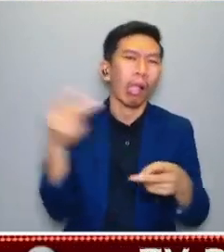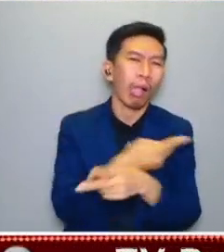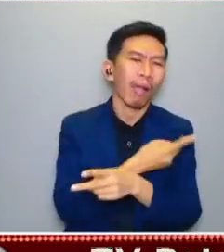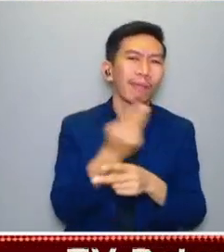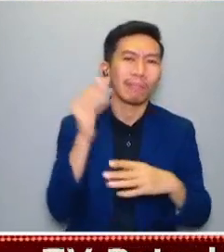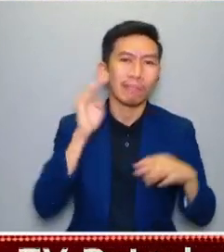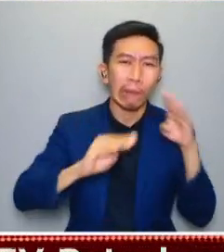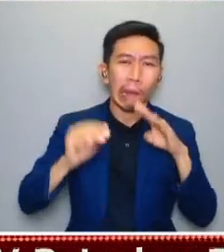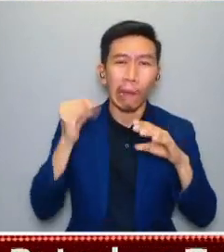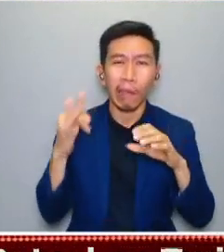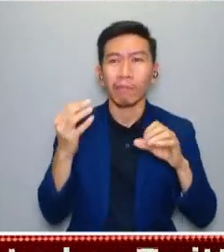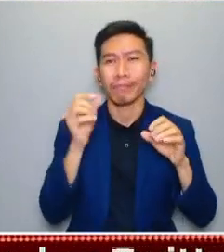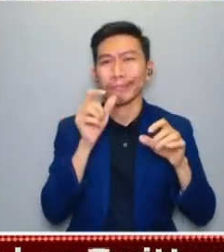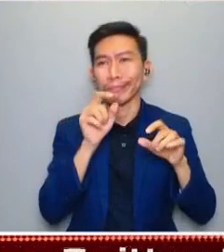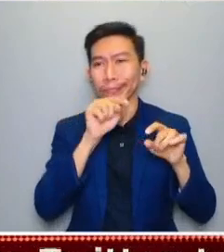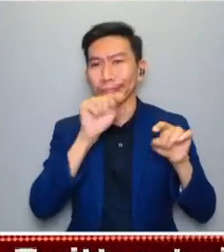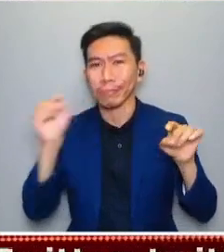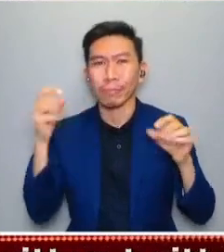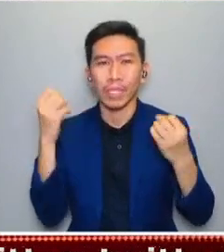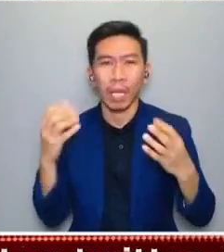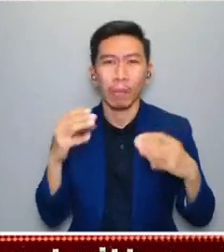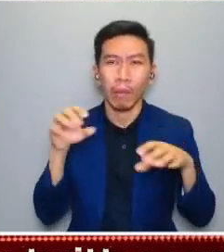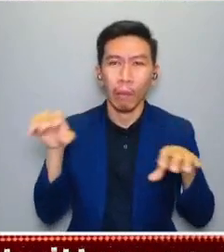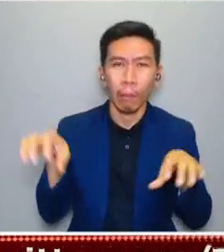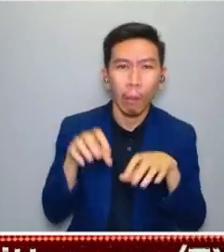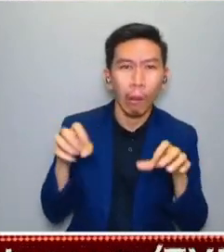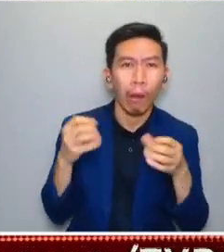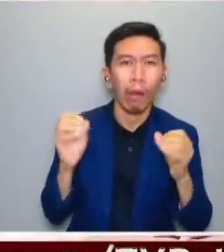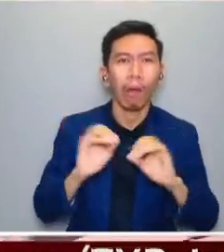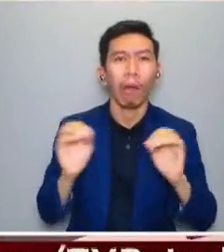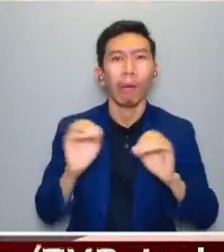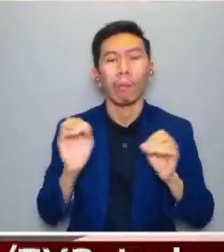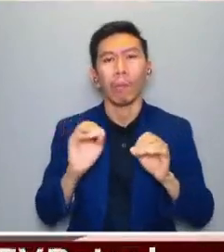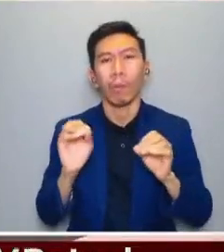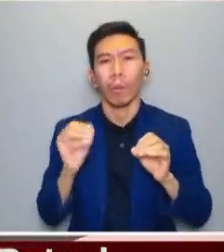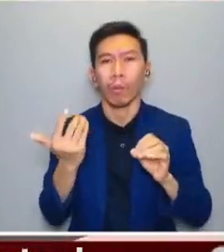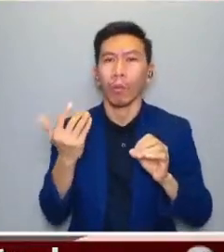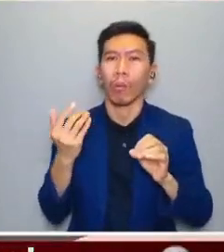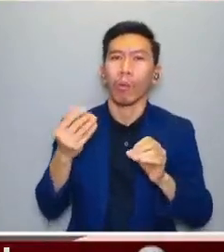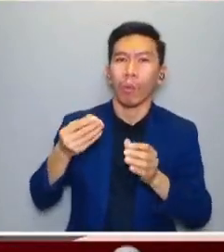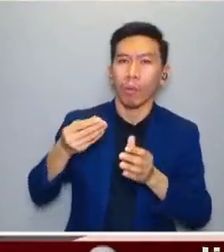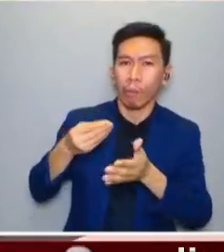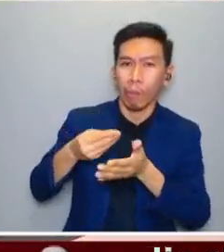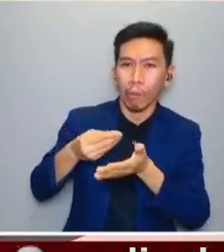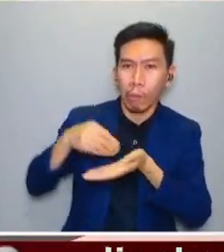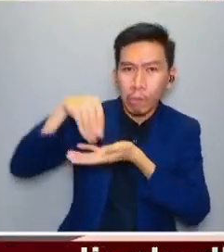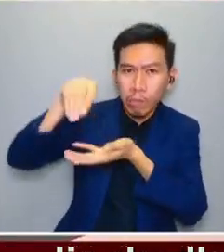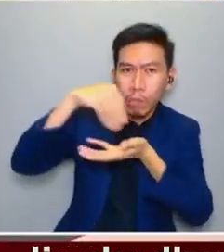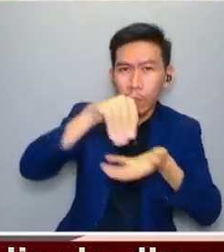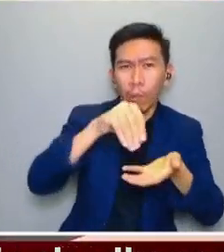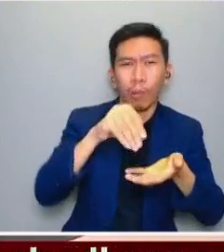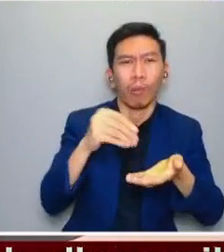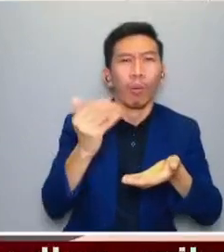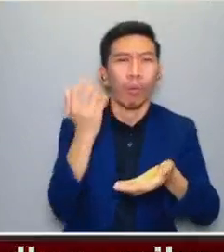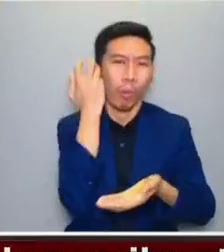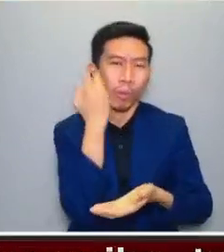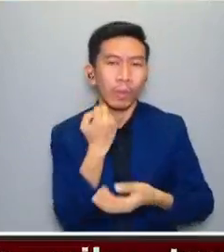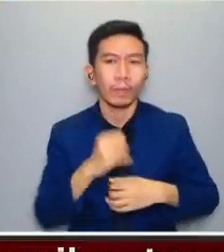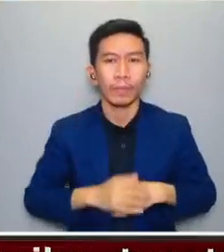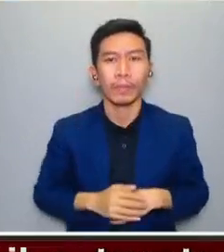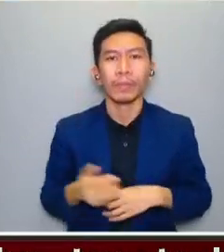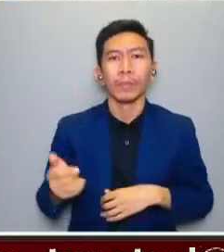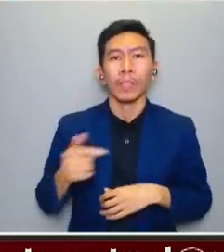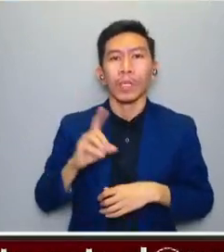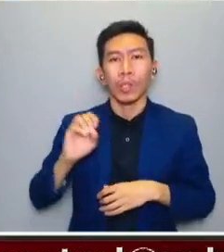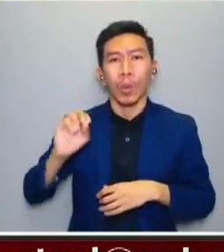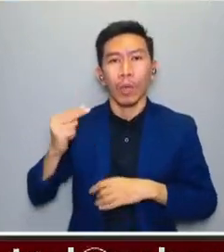At wala naman po tayong karagdagang ayuda na maibibigay. Ayon naman sa Department of Health, mula Setyembre 2020 hanggang